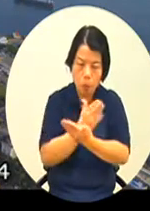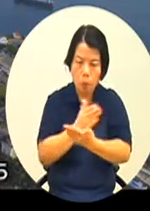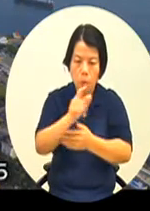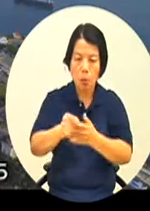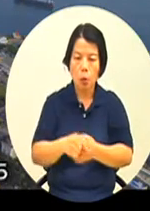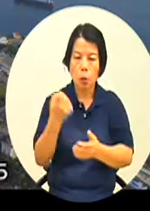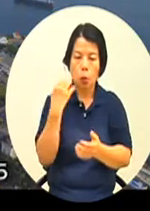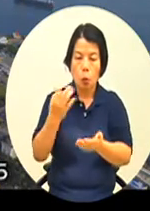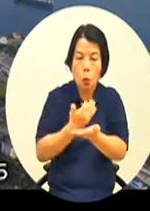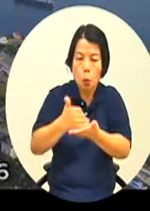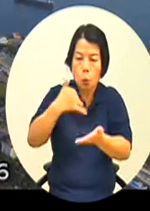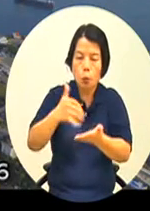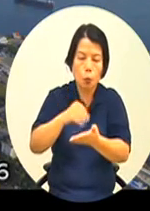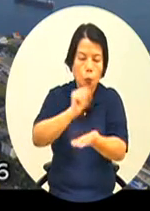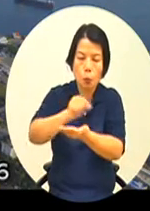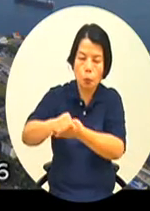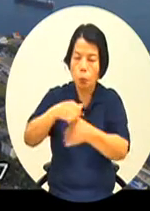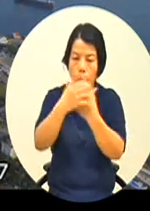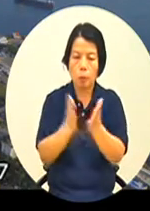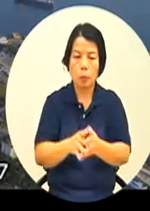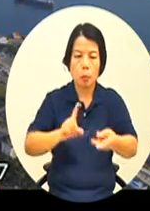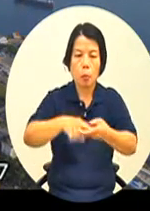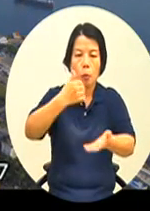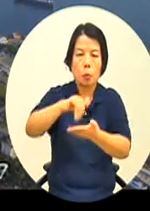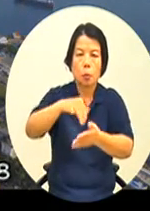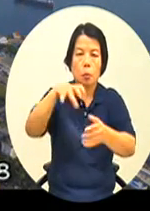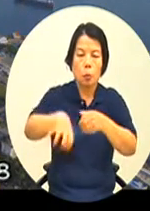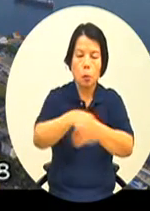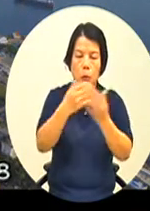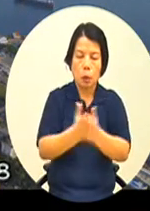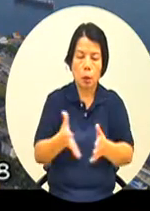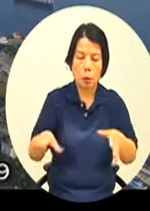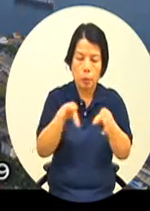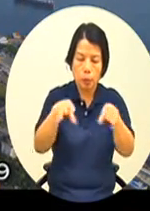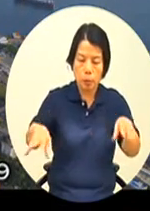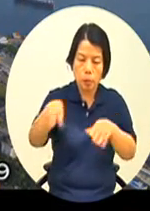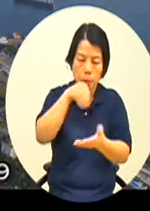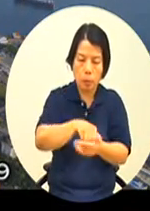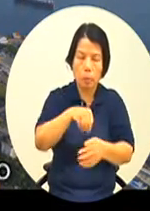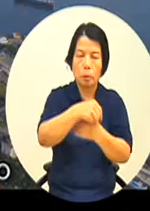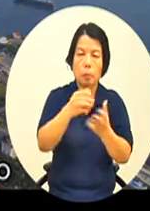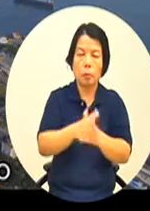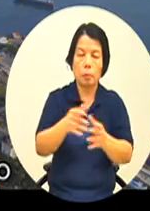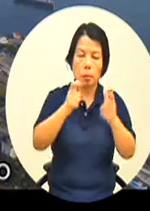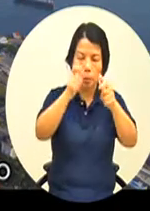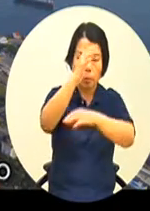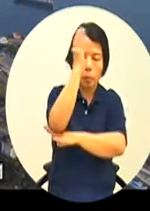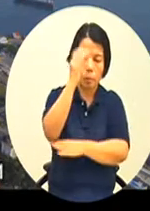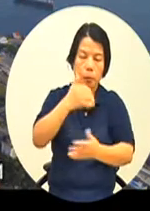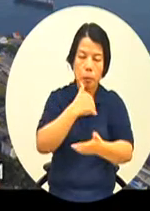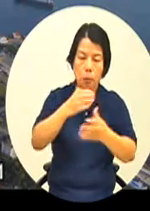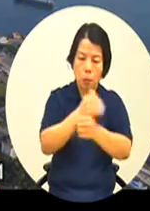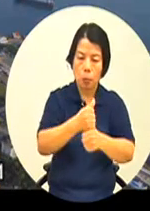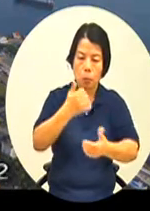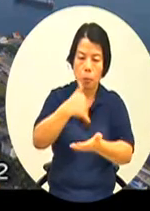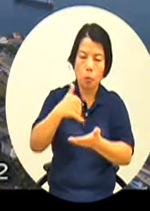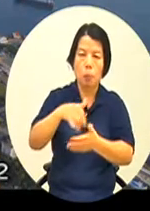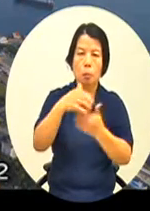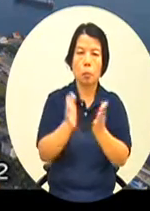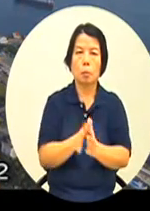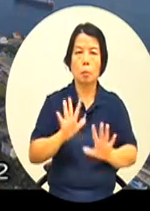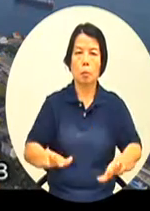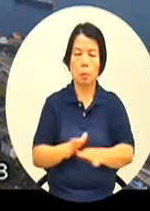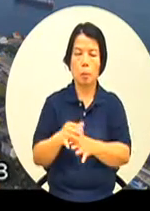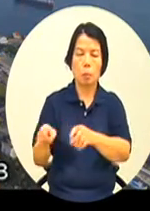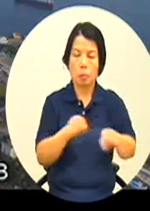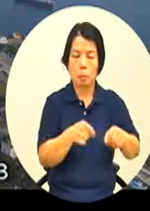编列，也已经提供主计处纳入本府的总预算。本府106年度施政计划草案也已